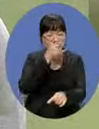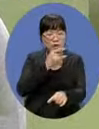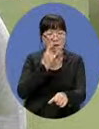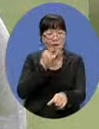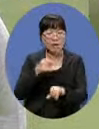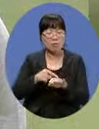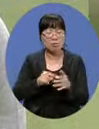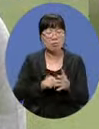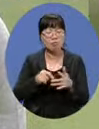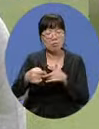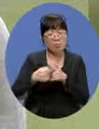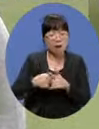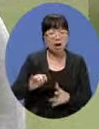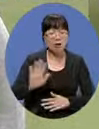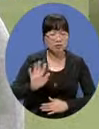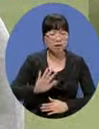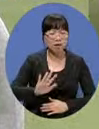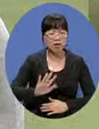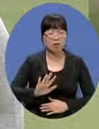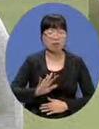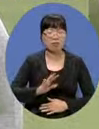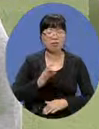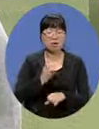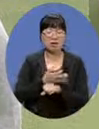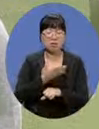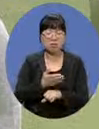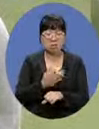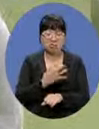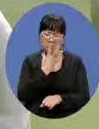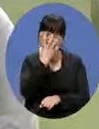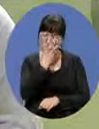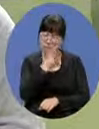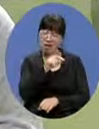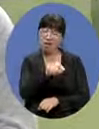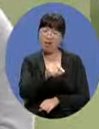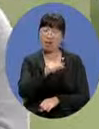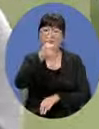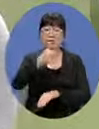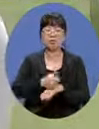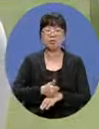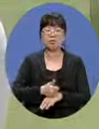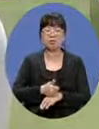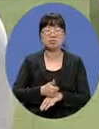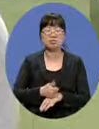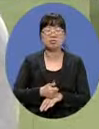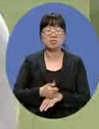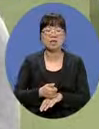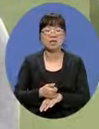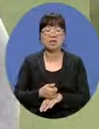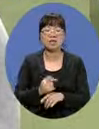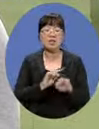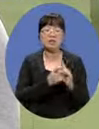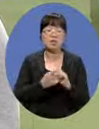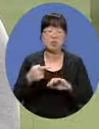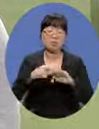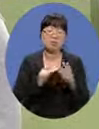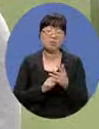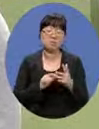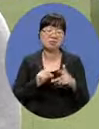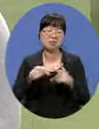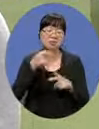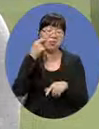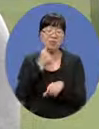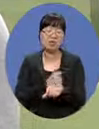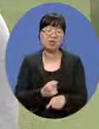마음 몰라주냐? 사줘도 저래. 그렇지, 사줘도 저래. 그러면서 결국은 사실 다 둘 다 내 마음 몰라준다는 얘기 하는 거거든요. 그러네요.